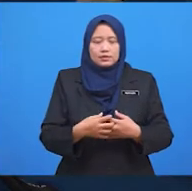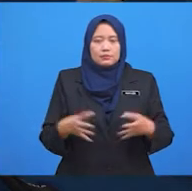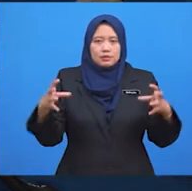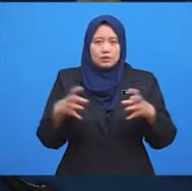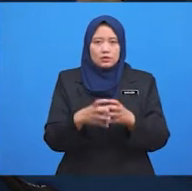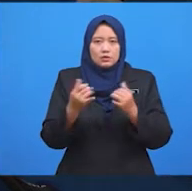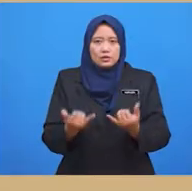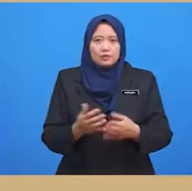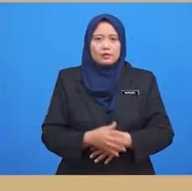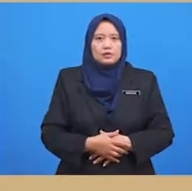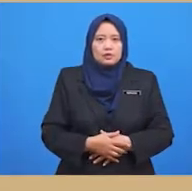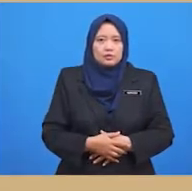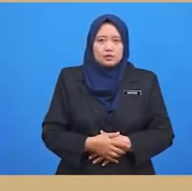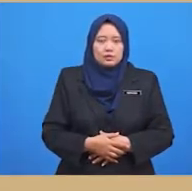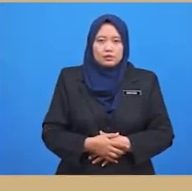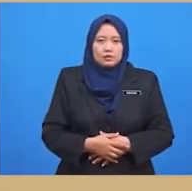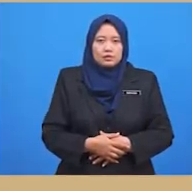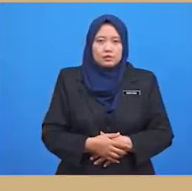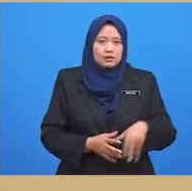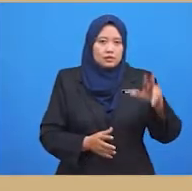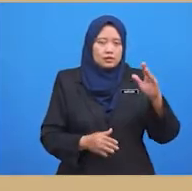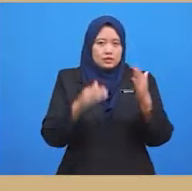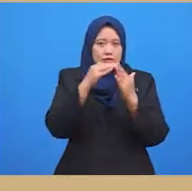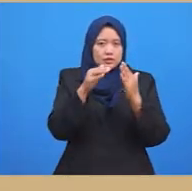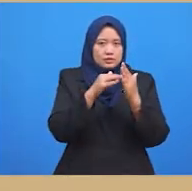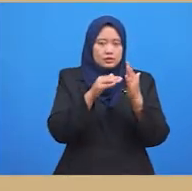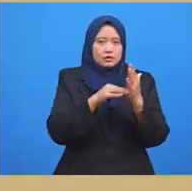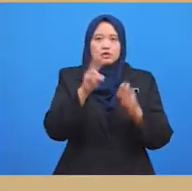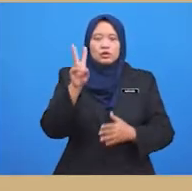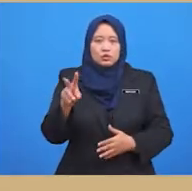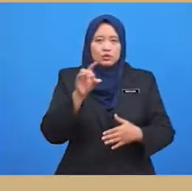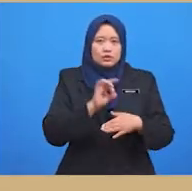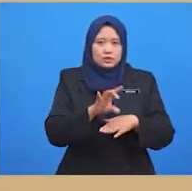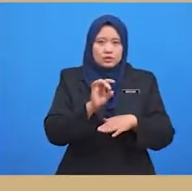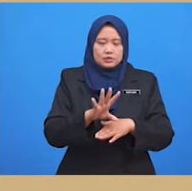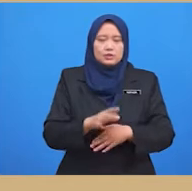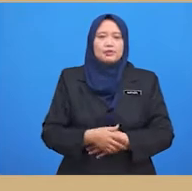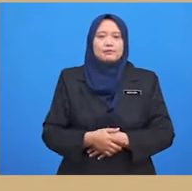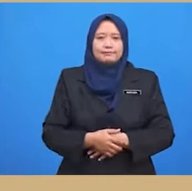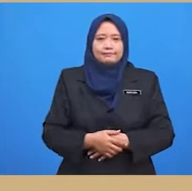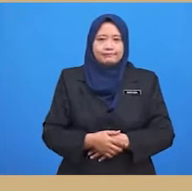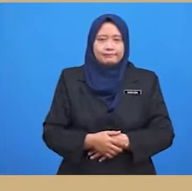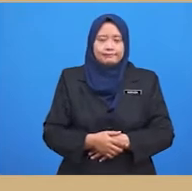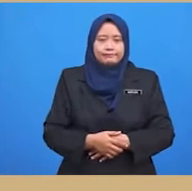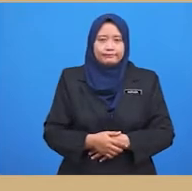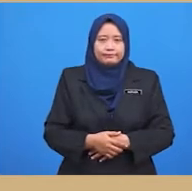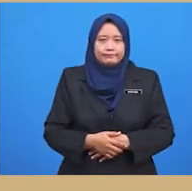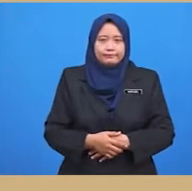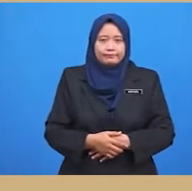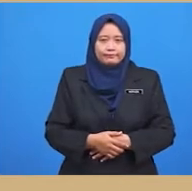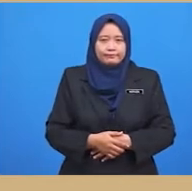Soalan yang ketiga, senaraikan dua nasihat yang diberikan kepada pelanggan selepas melakukan